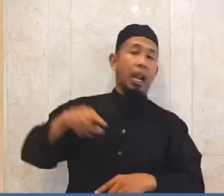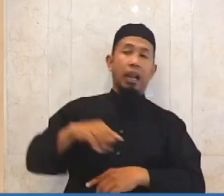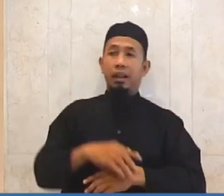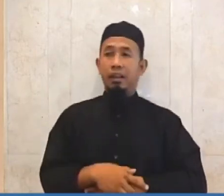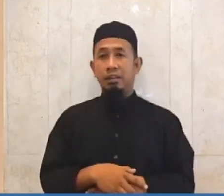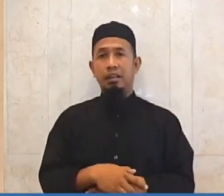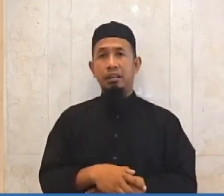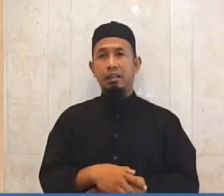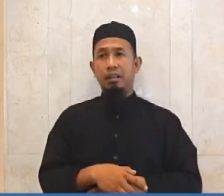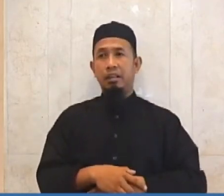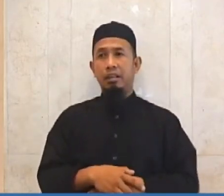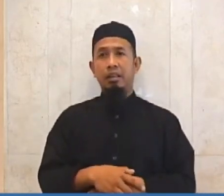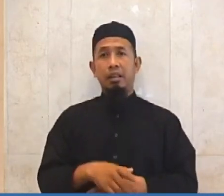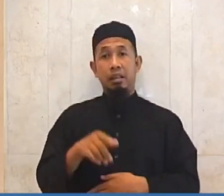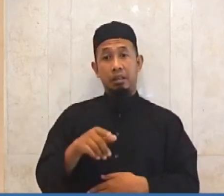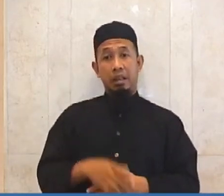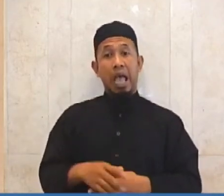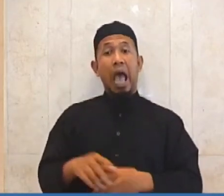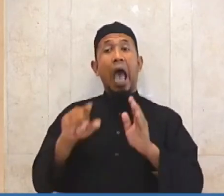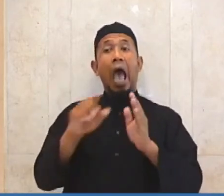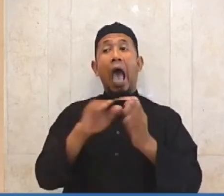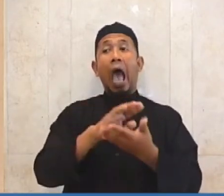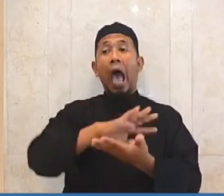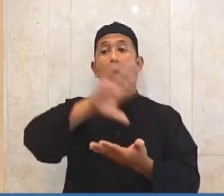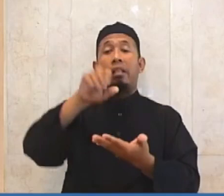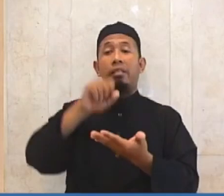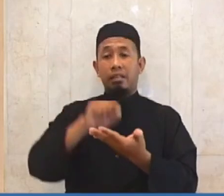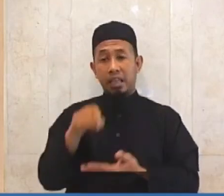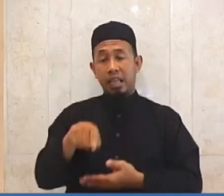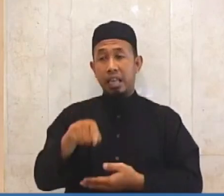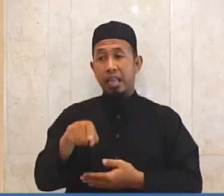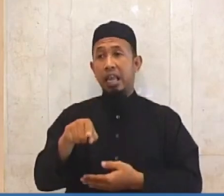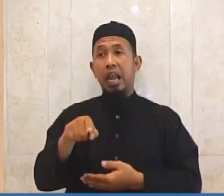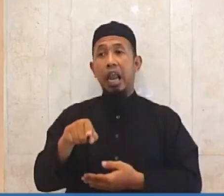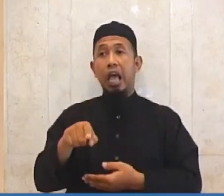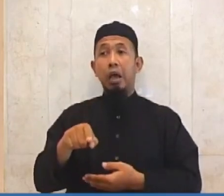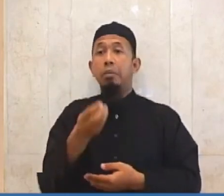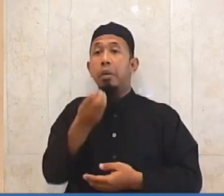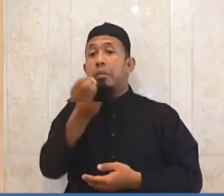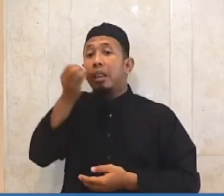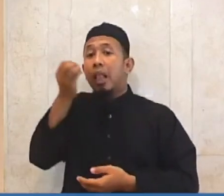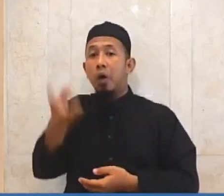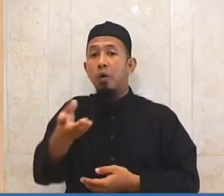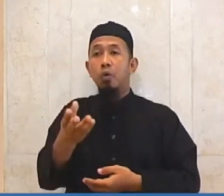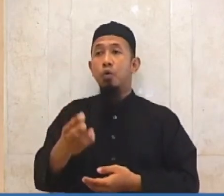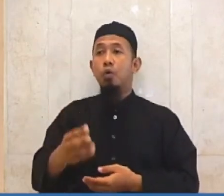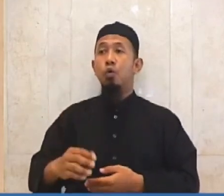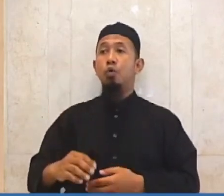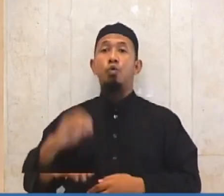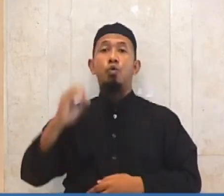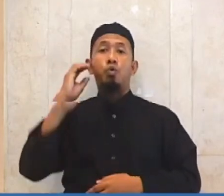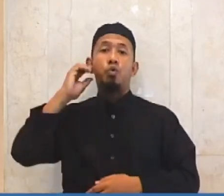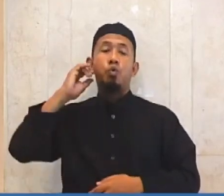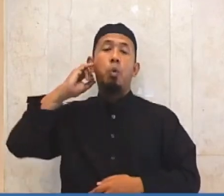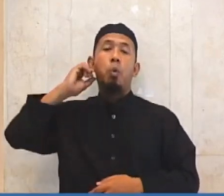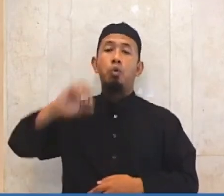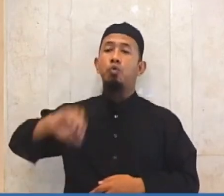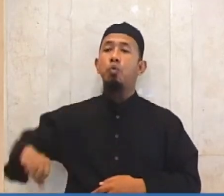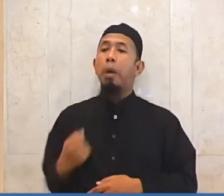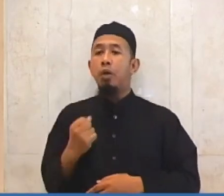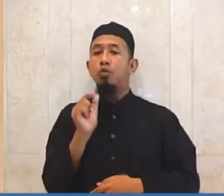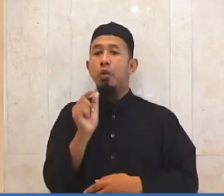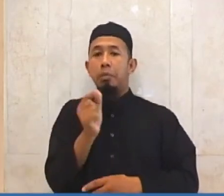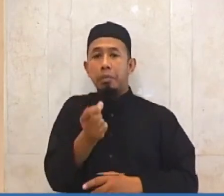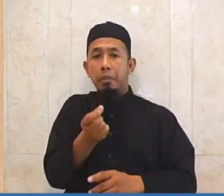awalnya adalah mengingatkan para suami untuk bertanggung jawab kepada keluarganya kepada istri dan anak-anaknya